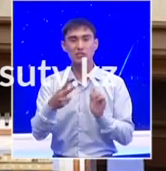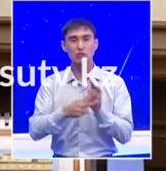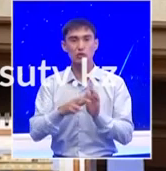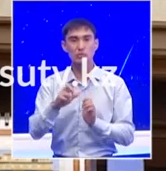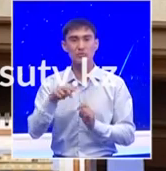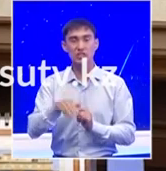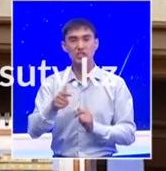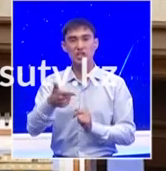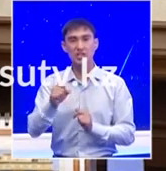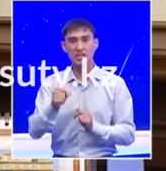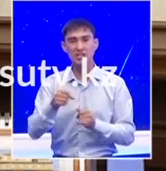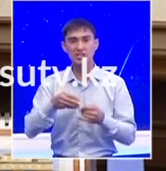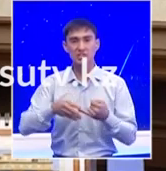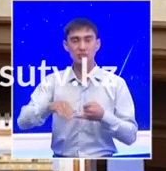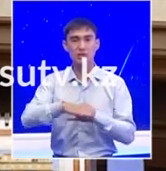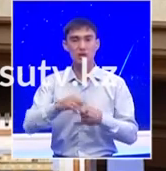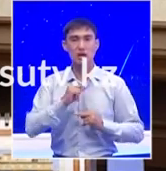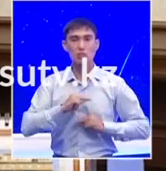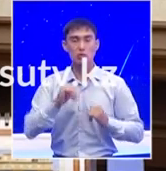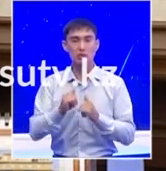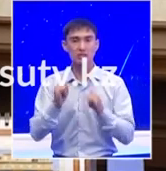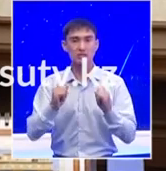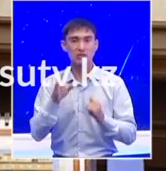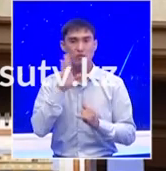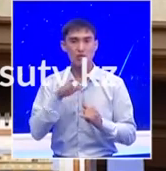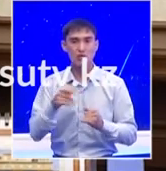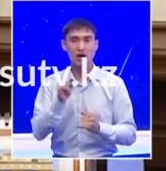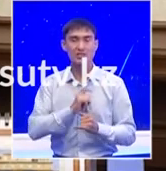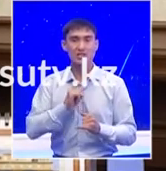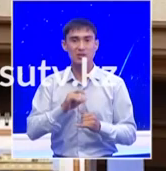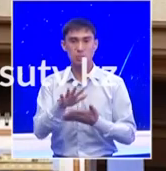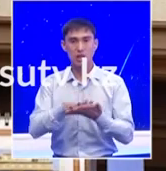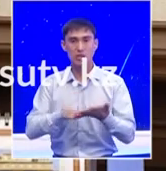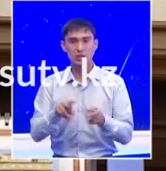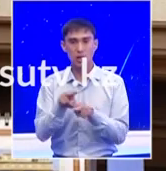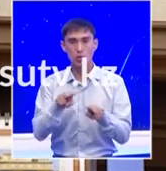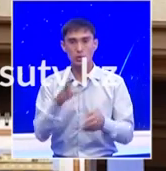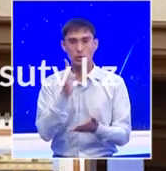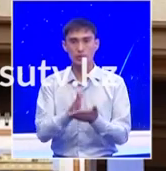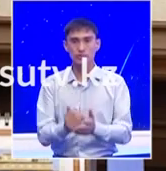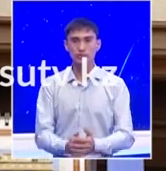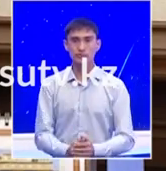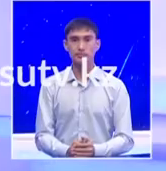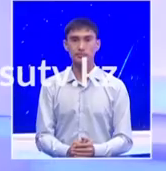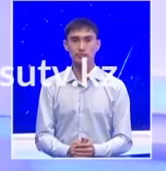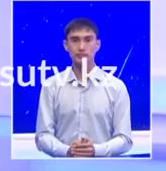гектаров орошаемых земель. Работа по развитию водного хозяйства продолжается и находится на контроле.